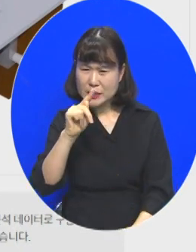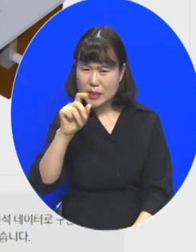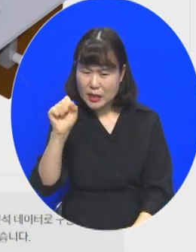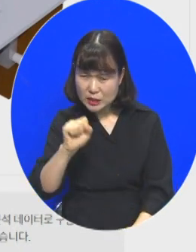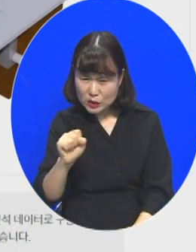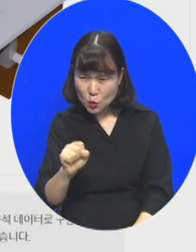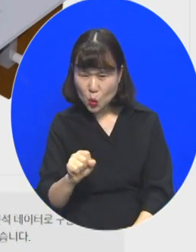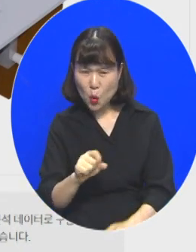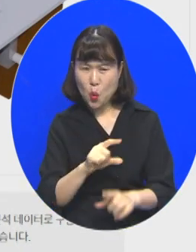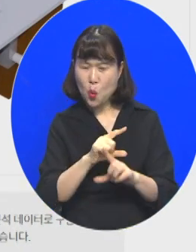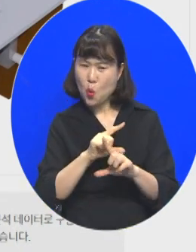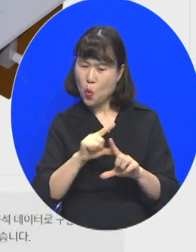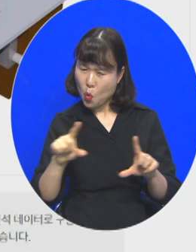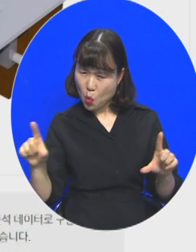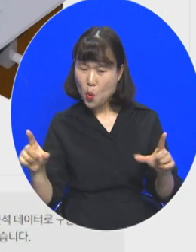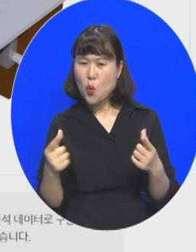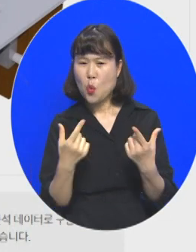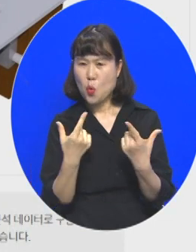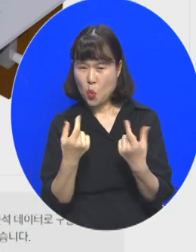한편